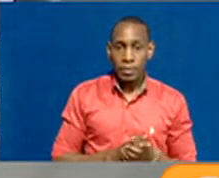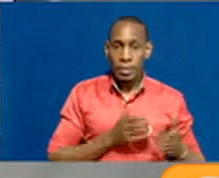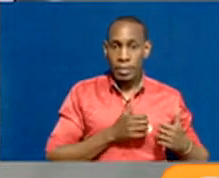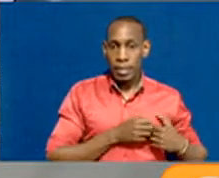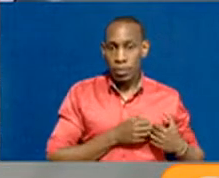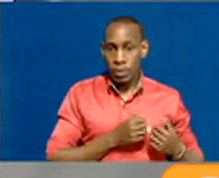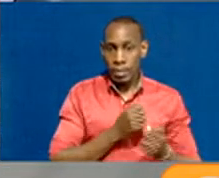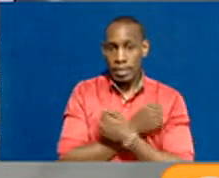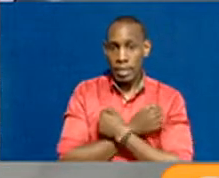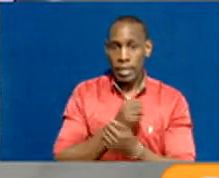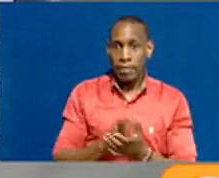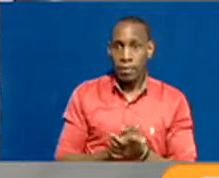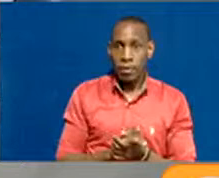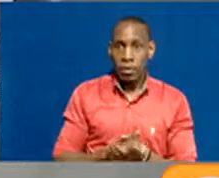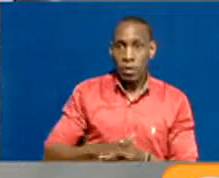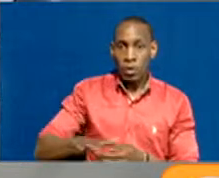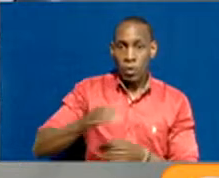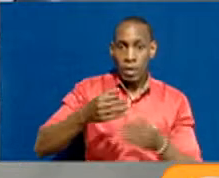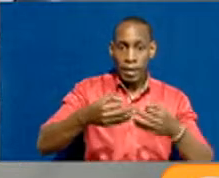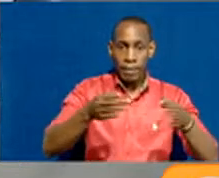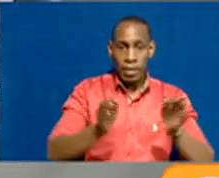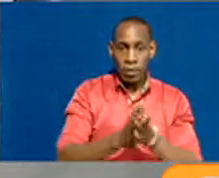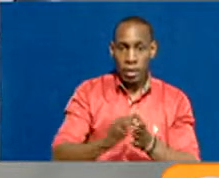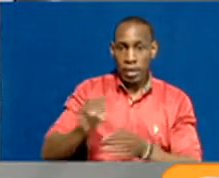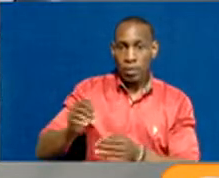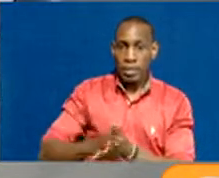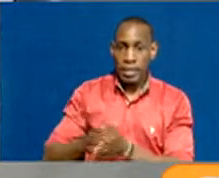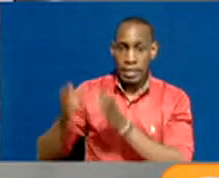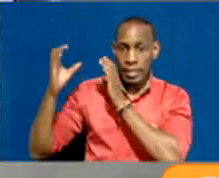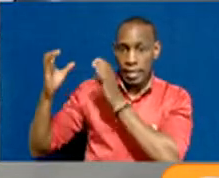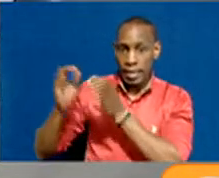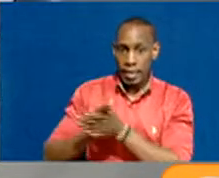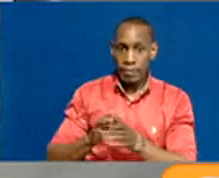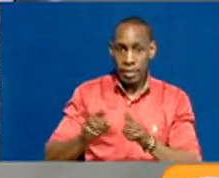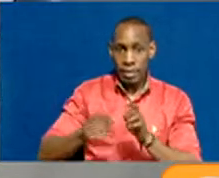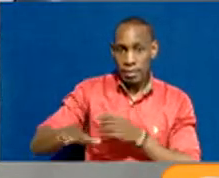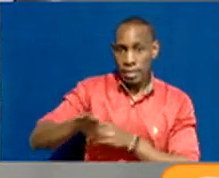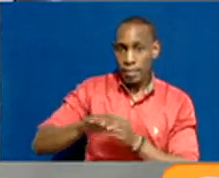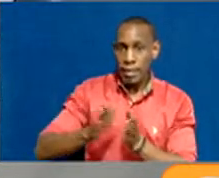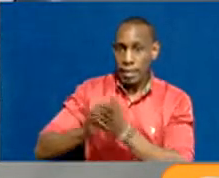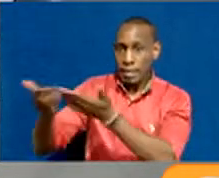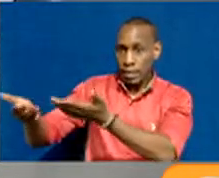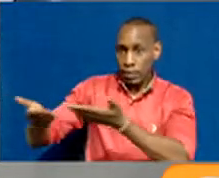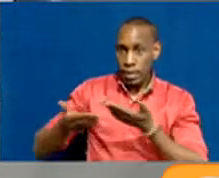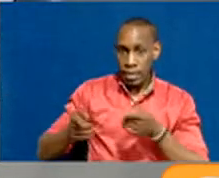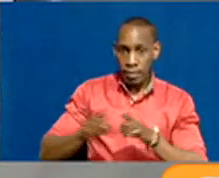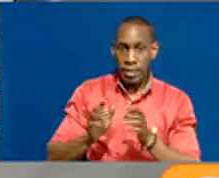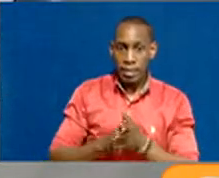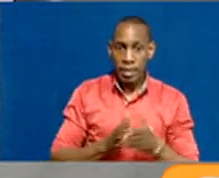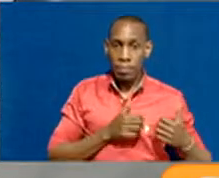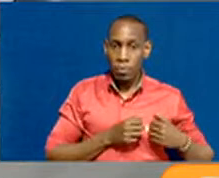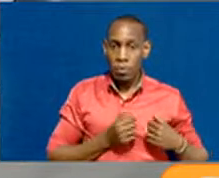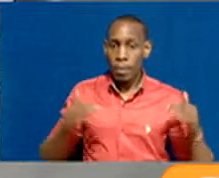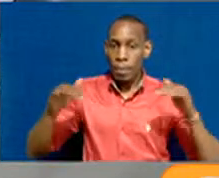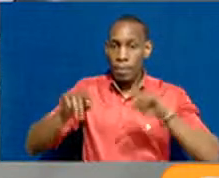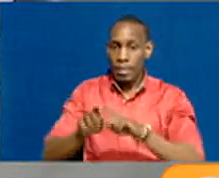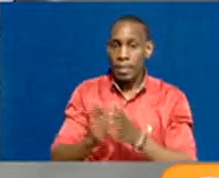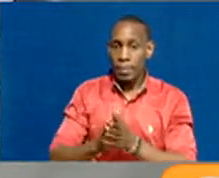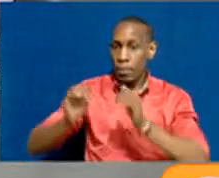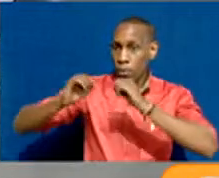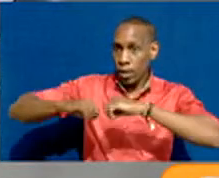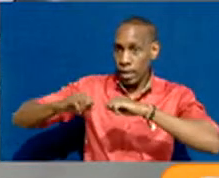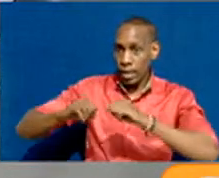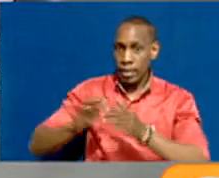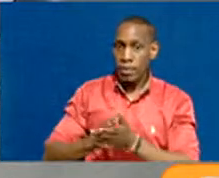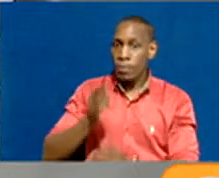kwamba mlingoti mmoja katika mtaa wa Old Ferry kaunti ya Kilifi umeibuka kwa kivutio na kupendwa na wapenzi wanaofika na kukata kauli ya